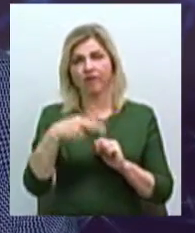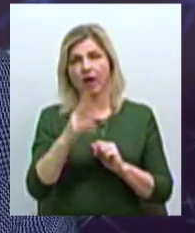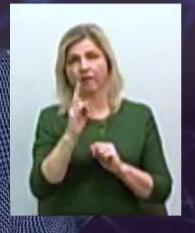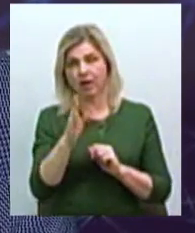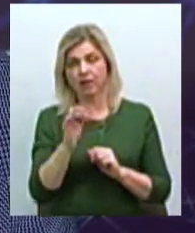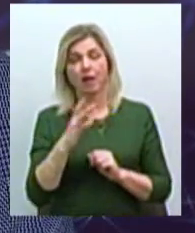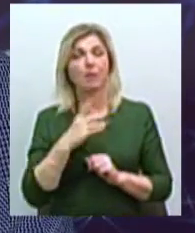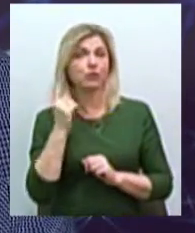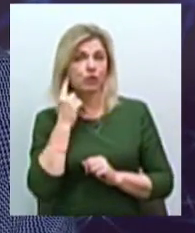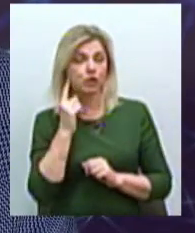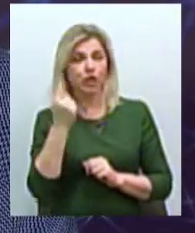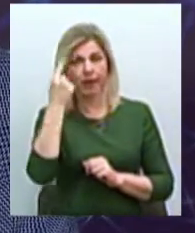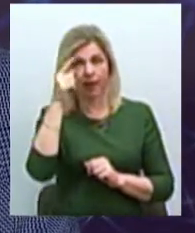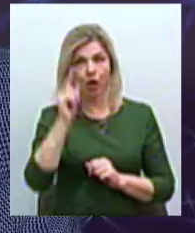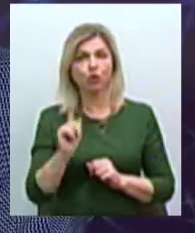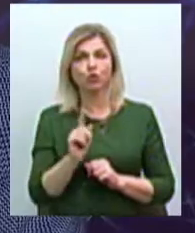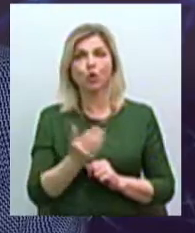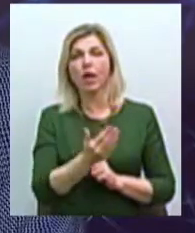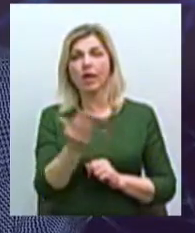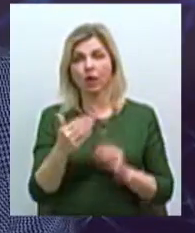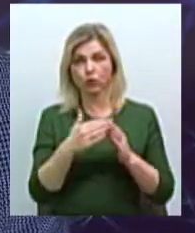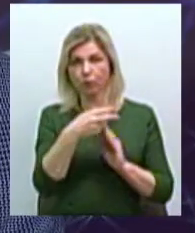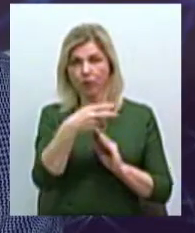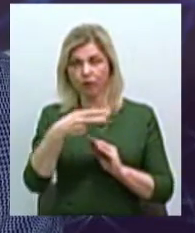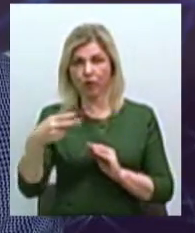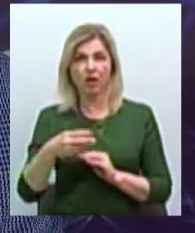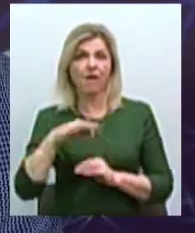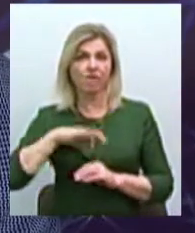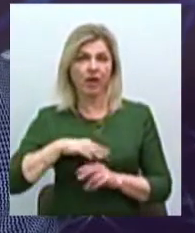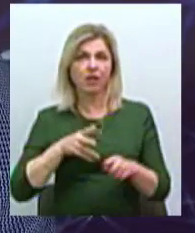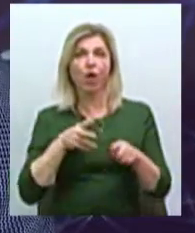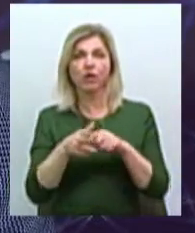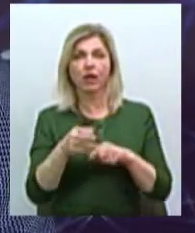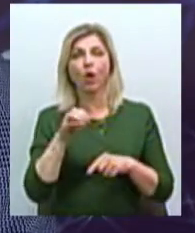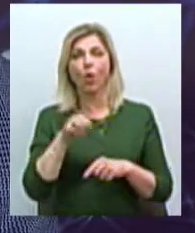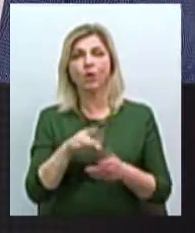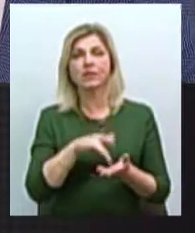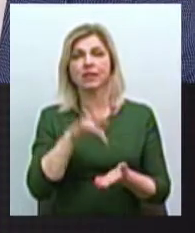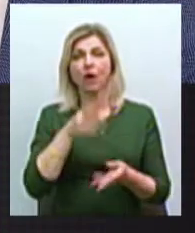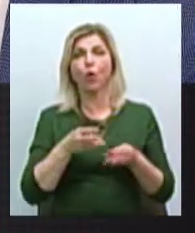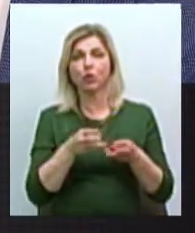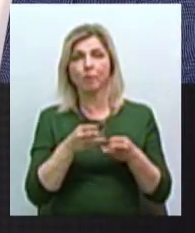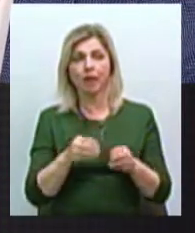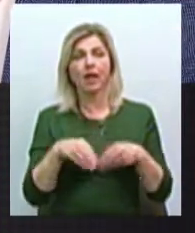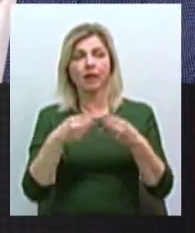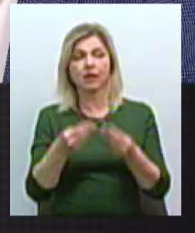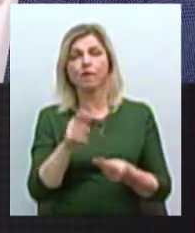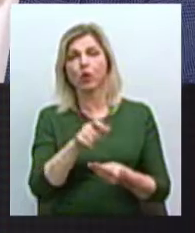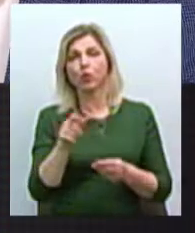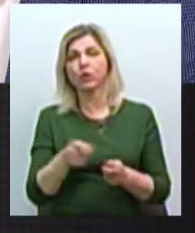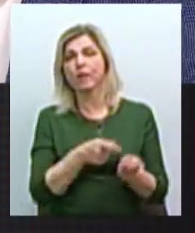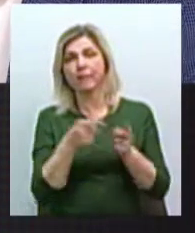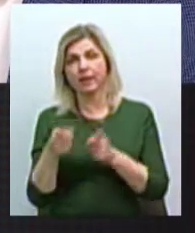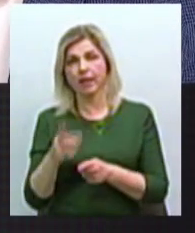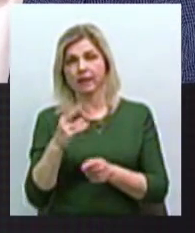прозвучала также идея о том, что их выгоднее отрезать от централизованного отопления и дать людям возможность перейти на